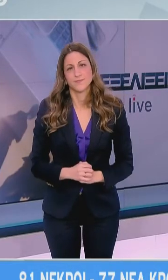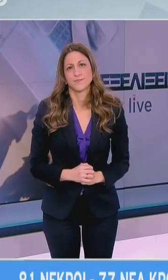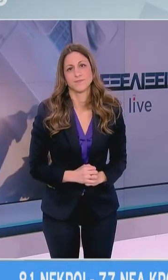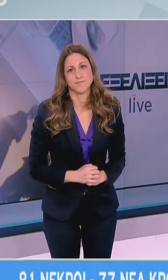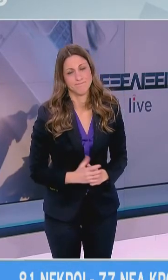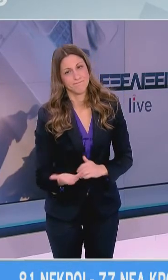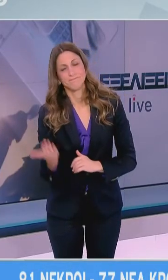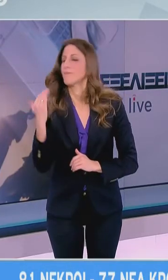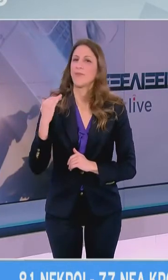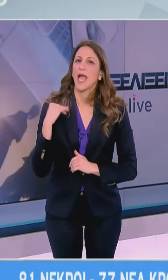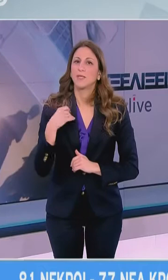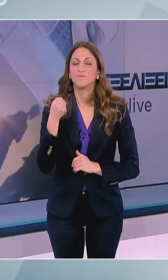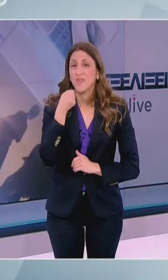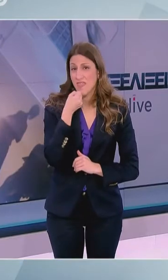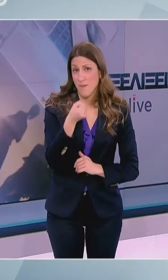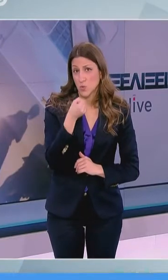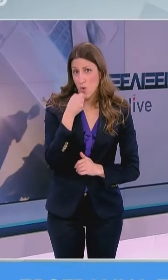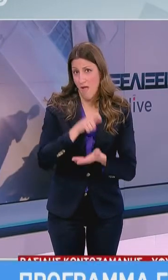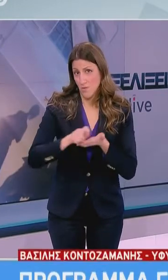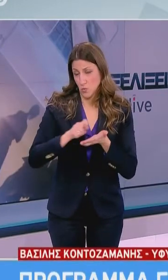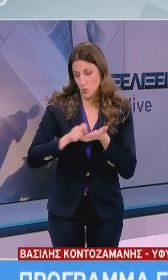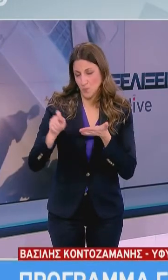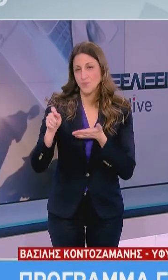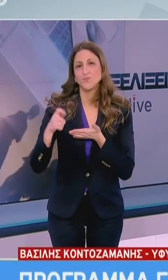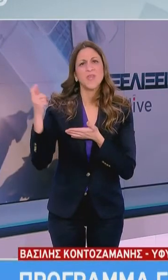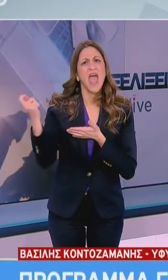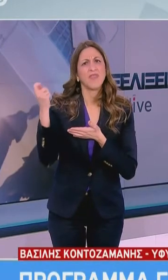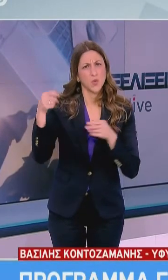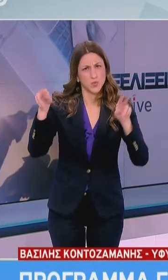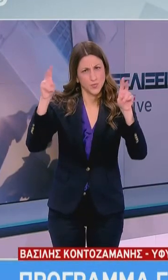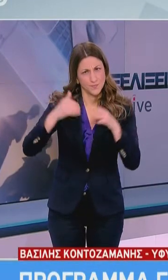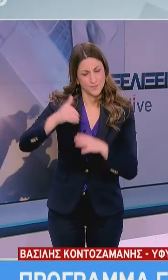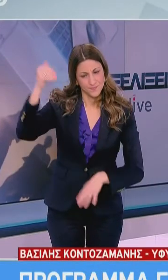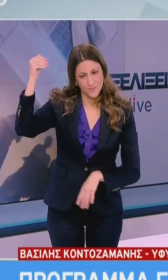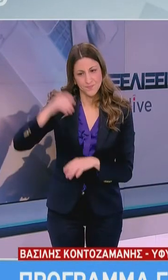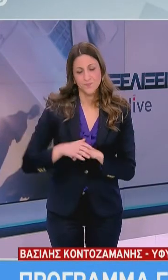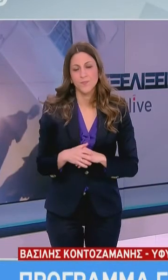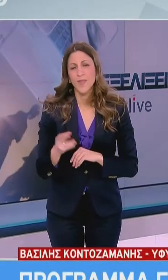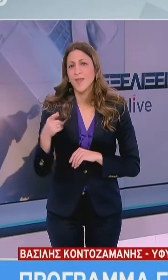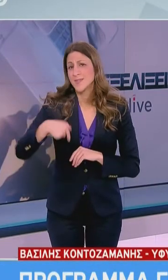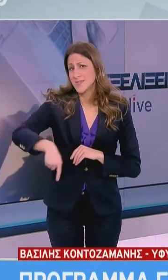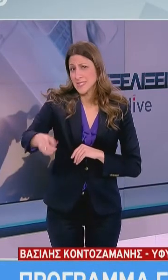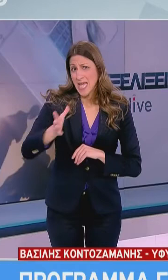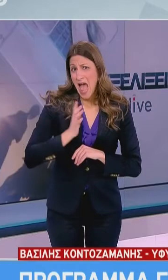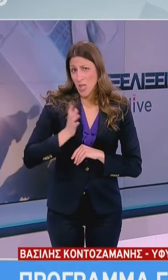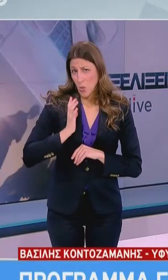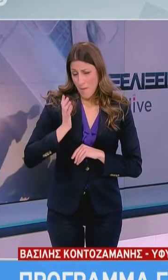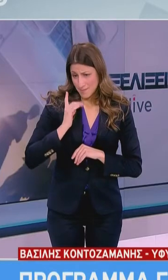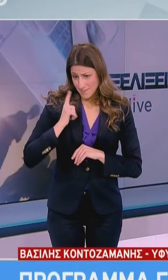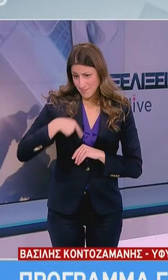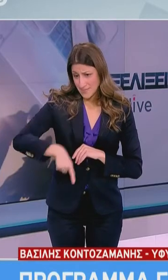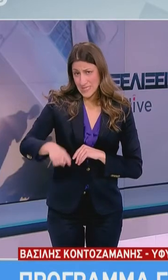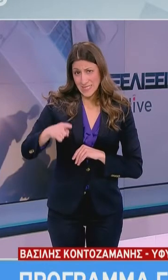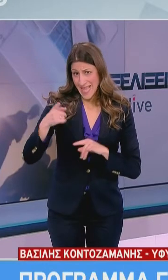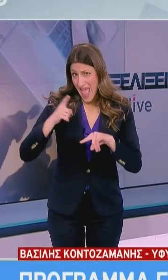Κυρία Φθημιάδου από το Έθνος και το healthreport.gr. Κύριε Χαρδαλιά, πώς θα μπόρεσετε να συγκρατήσετε το Πάσχα τους πολίτες στα σπίτια τους, στα μεγάλα